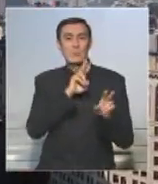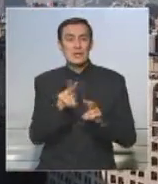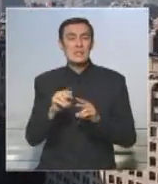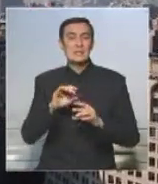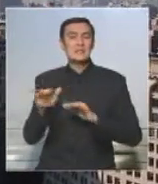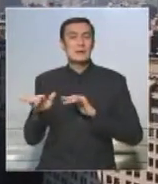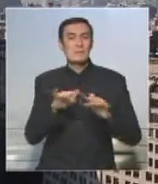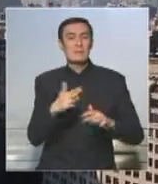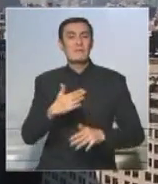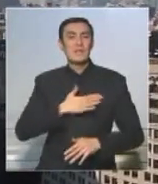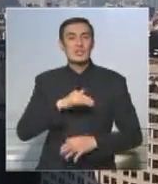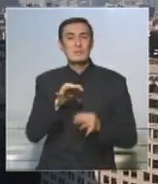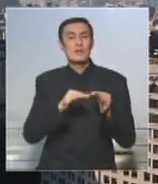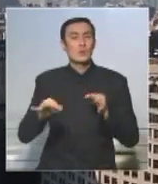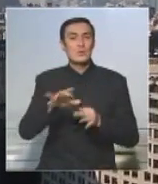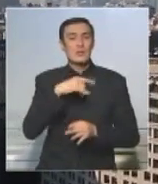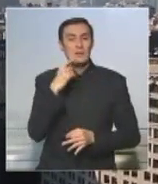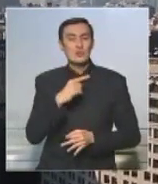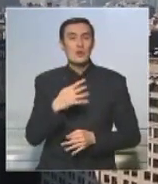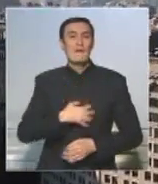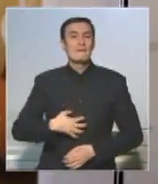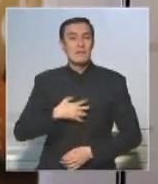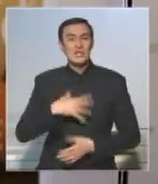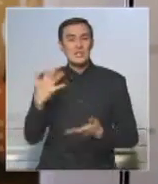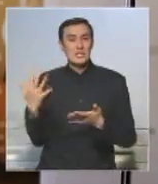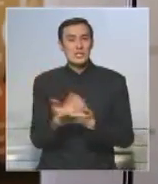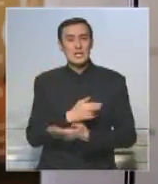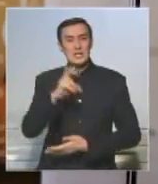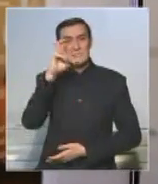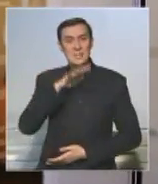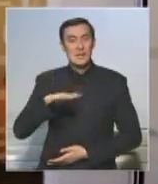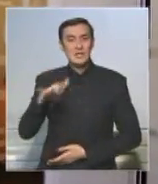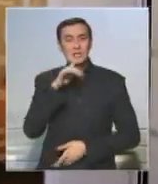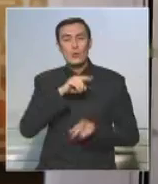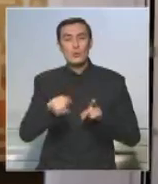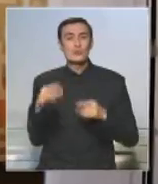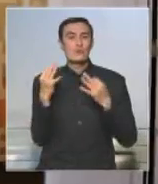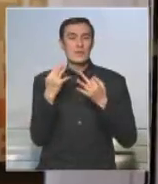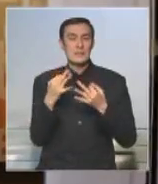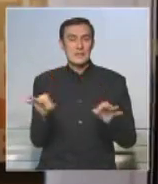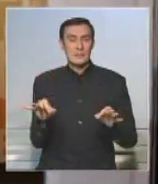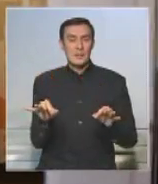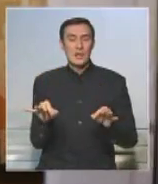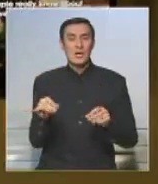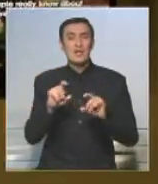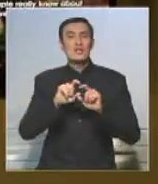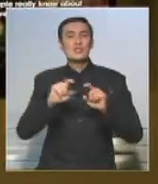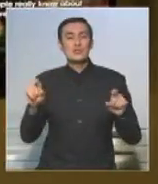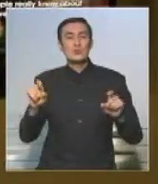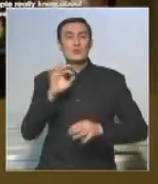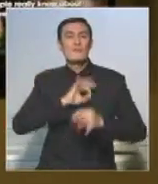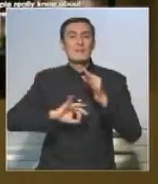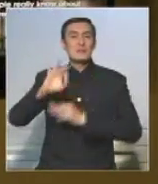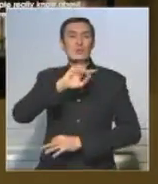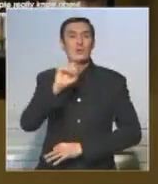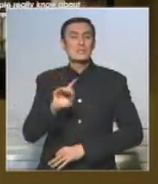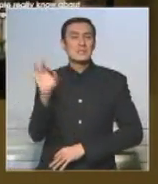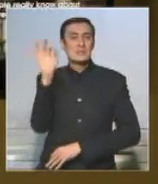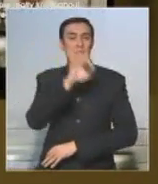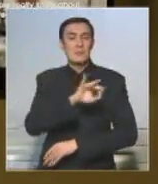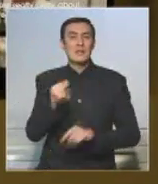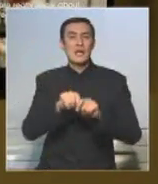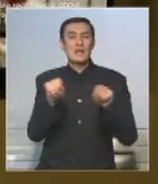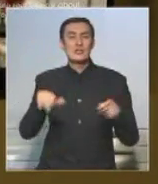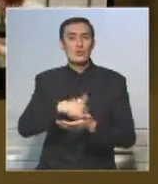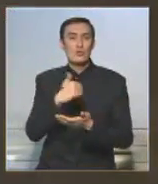за событиями в нашем регионе, отмечают значительные достижения страны за годы суверенитета. Институт «Восток-Запад» основан в США